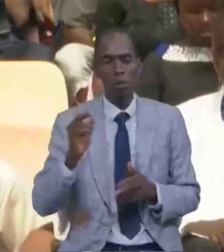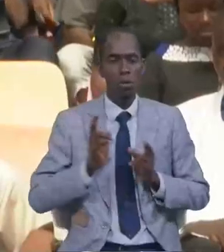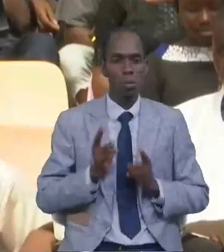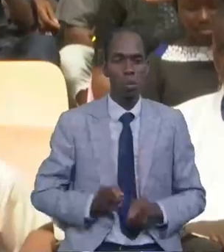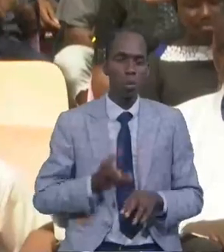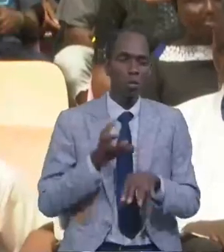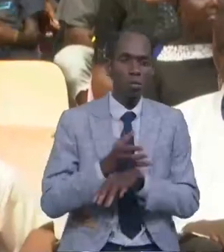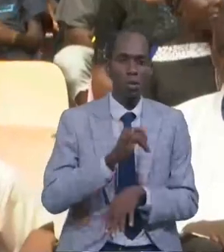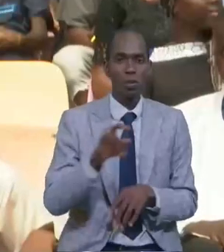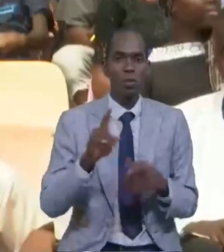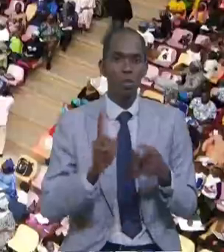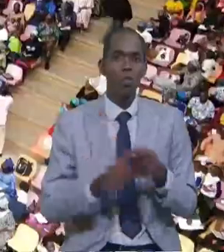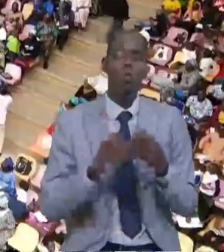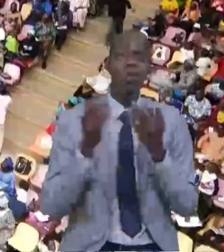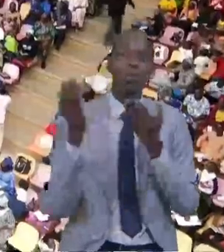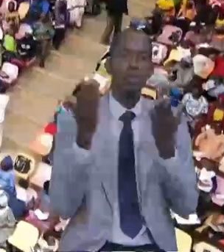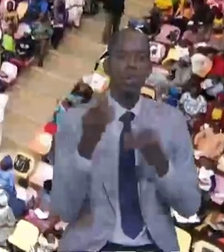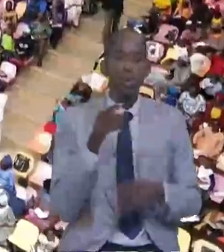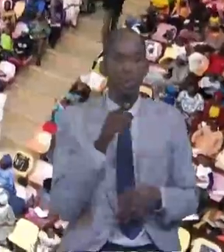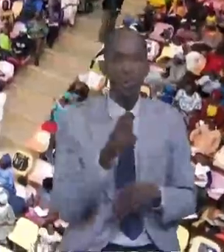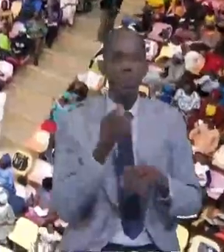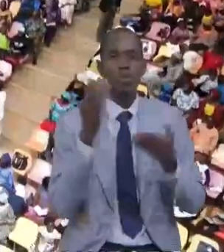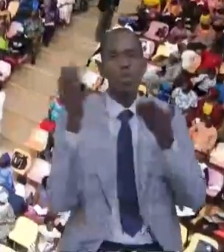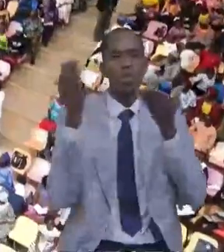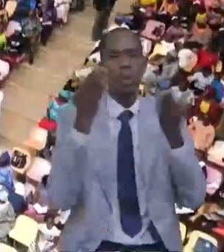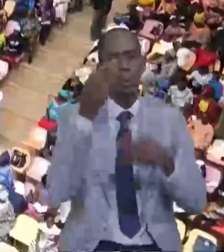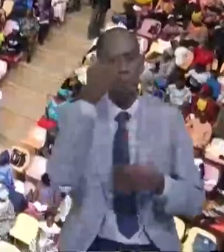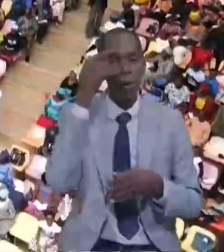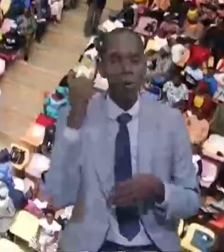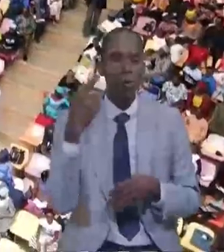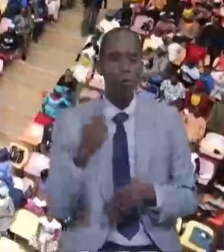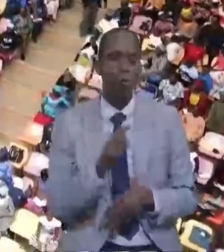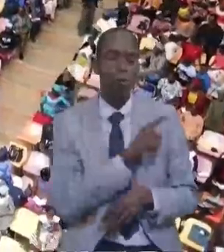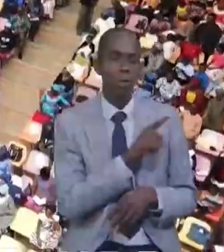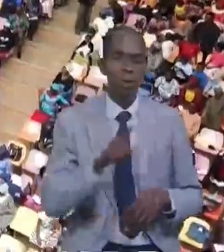parce que le Seigneur qui vit et demeure au-dedans de toi.